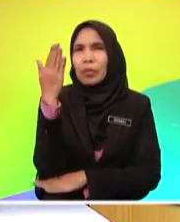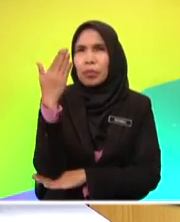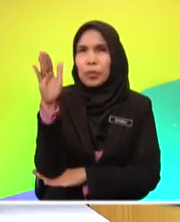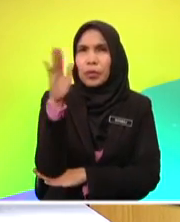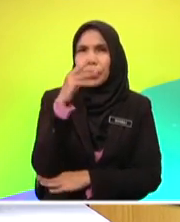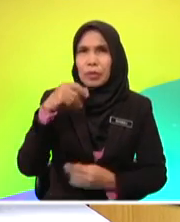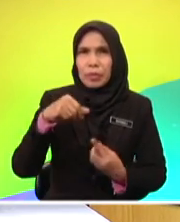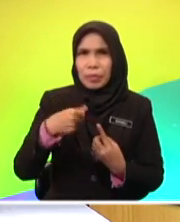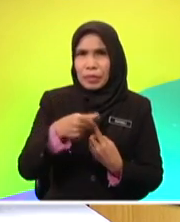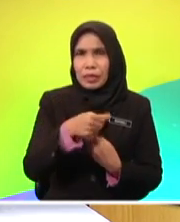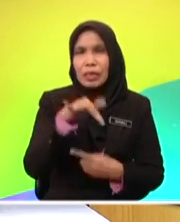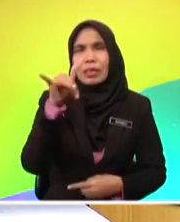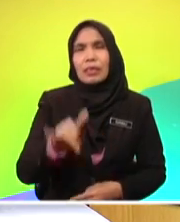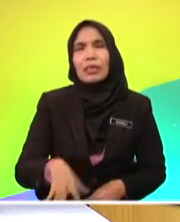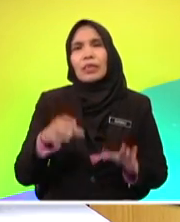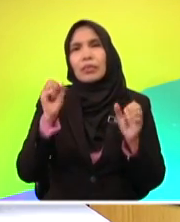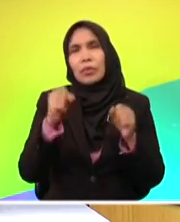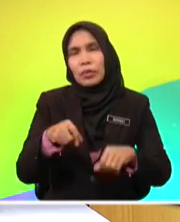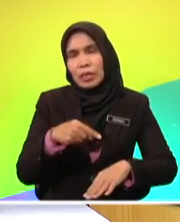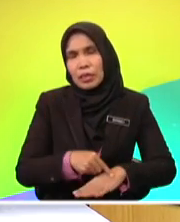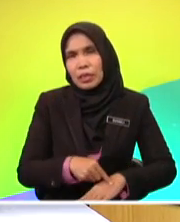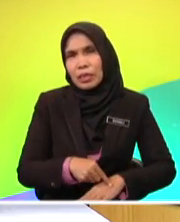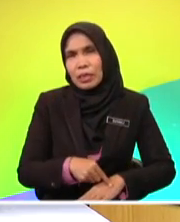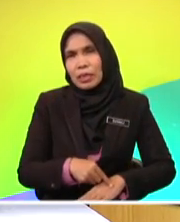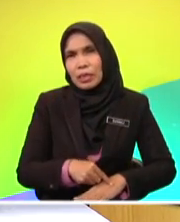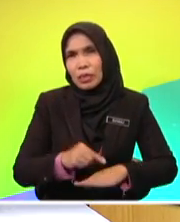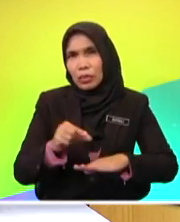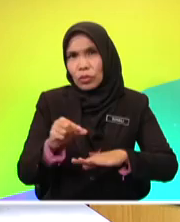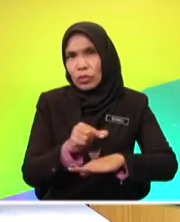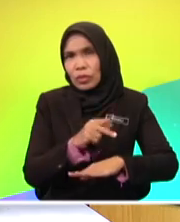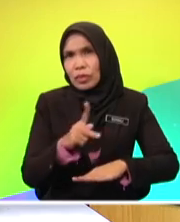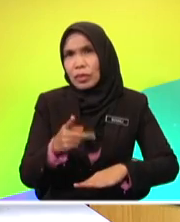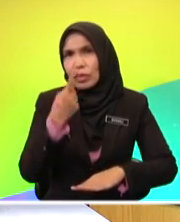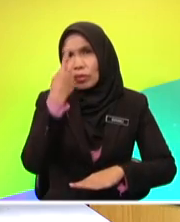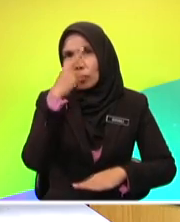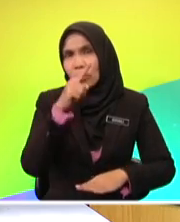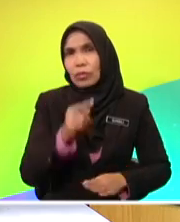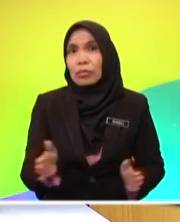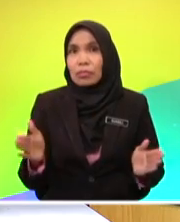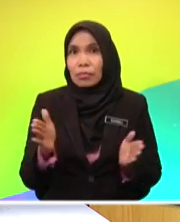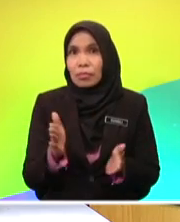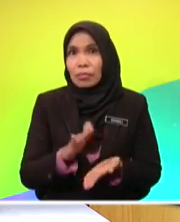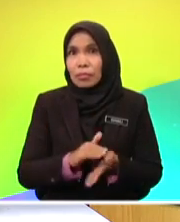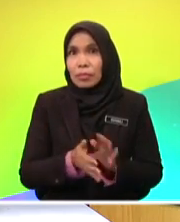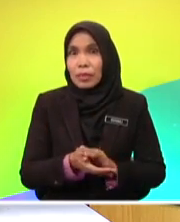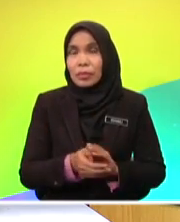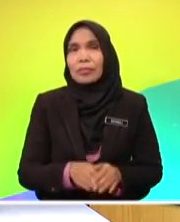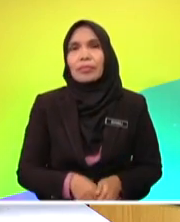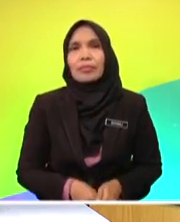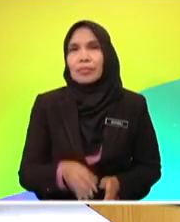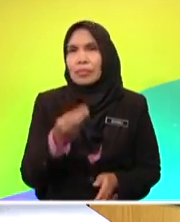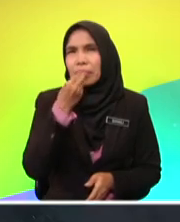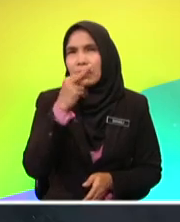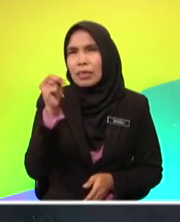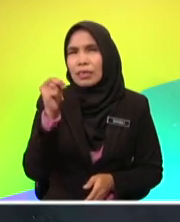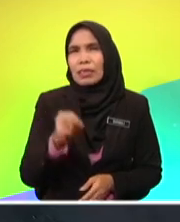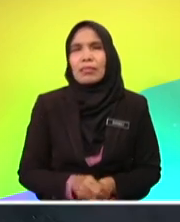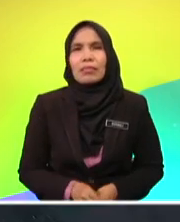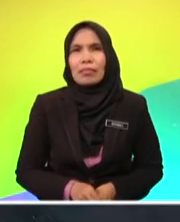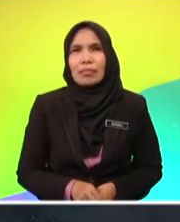boleh digunakan untuk membungkus makanan. Contohnya nasi lemak. Oh, sedapnya nasi lemak